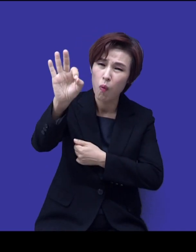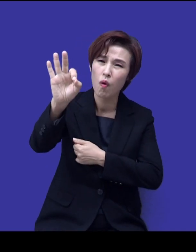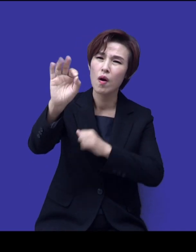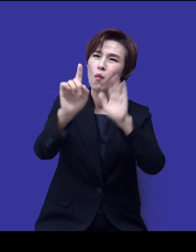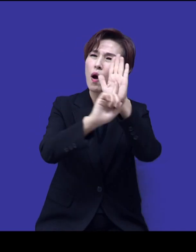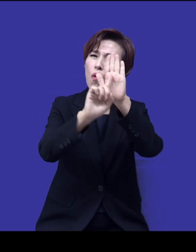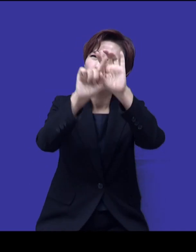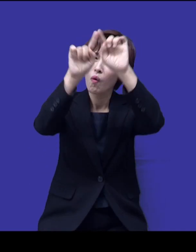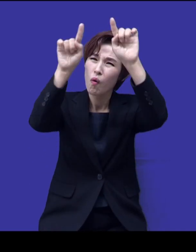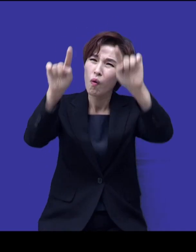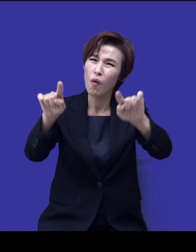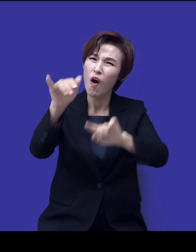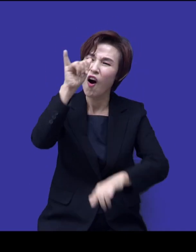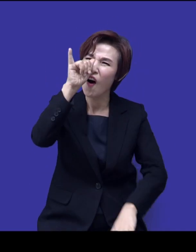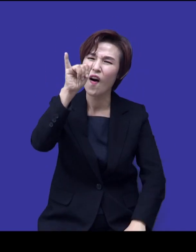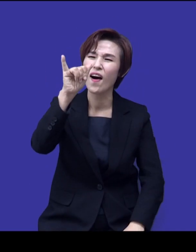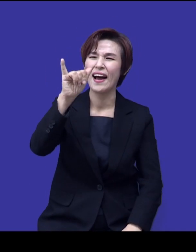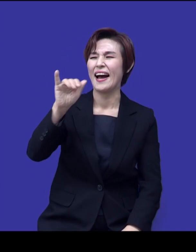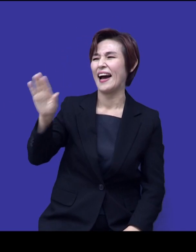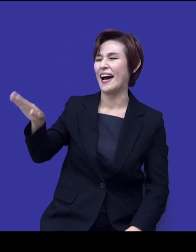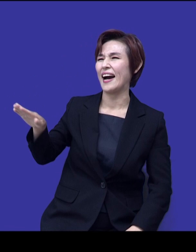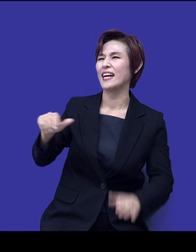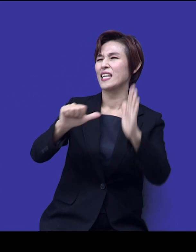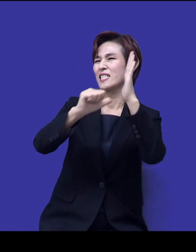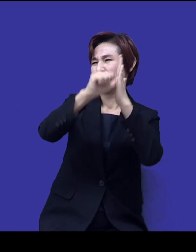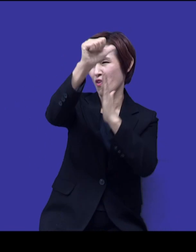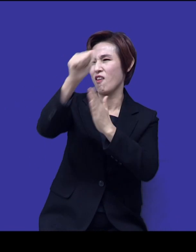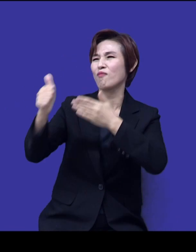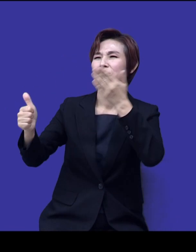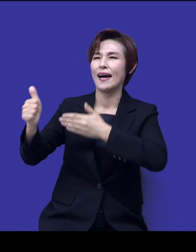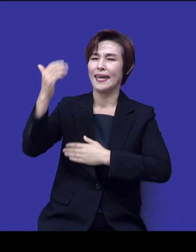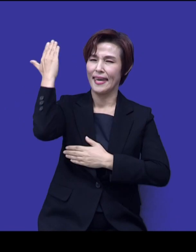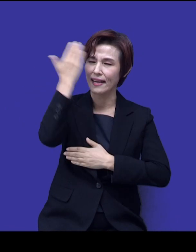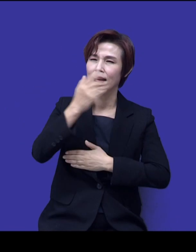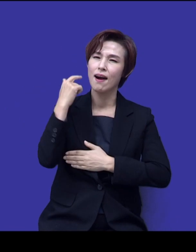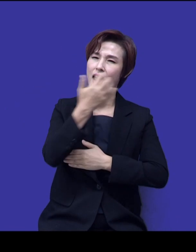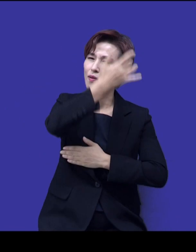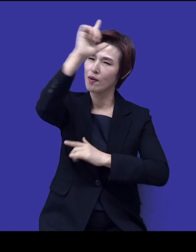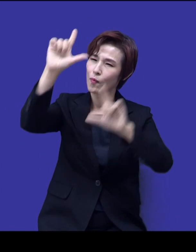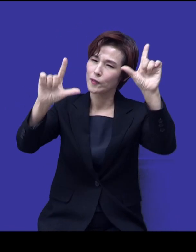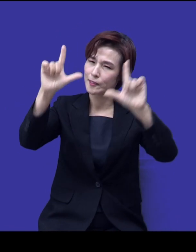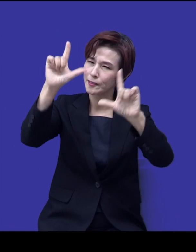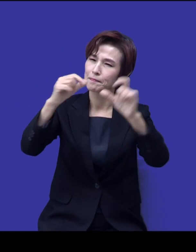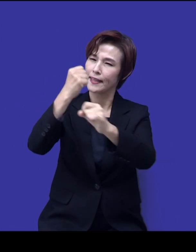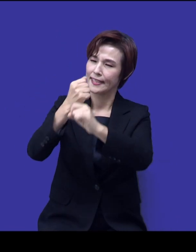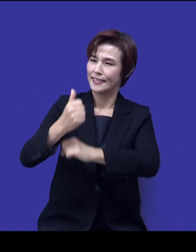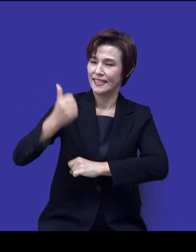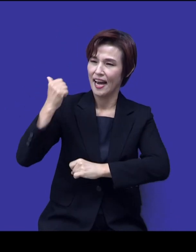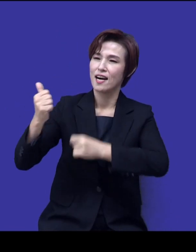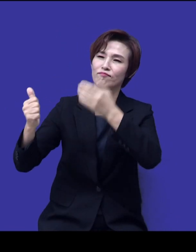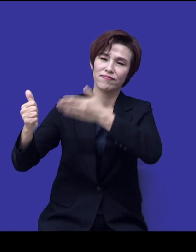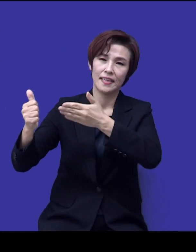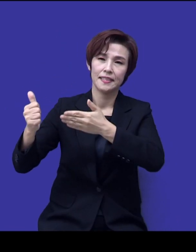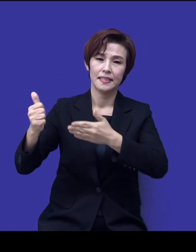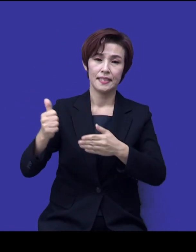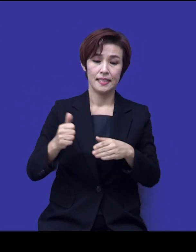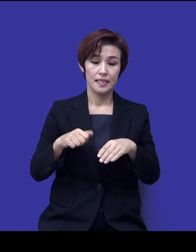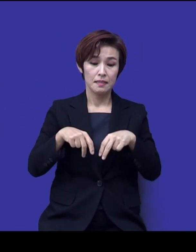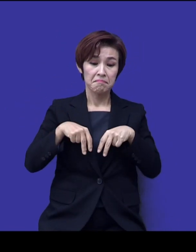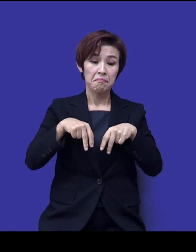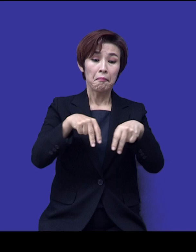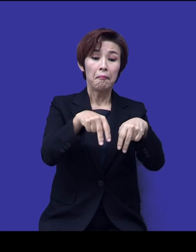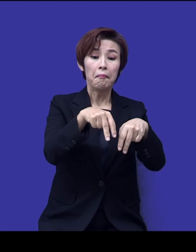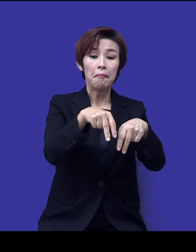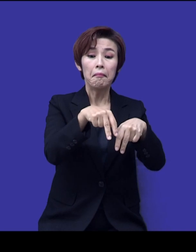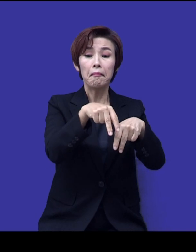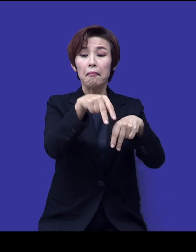막 지저분해요. 네네. CG한테 얘기를 해서 다 지우라고 했어요. 그래서 예. 정말 아름다운 광경을 넣고 네. 한 발짝 지금 여기에서